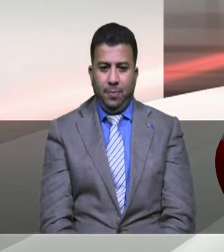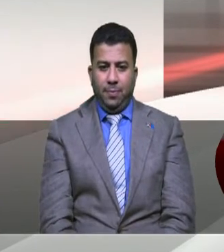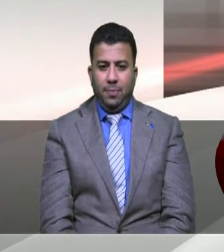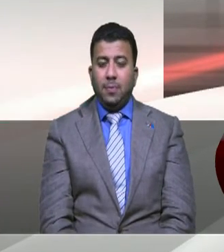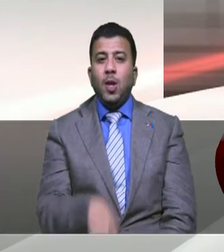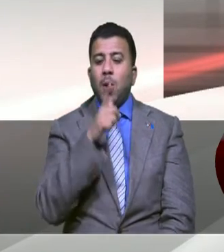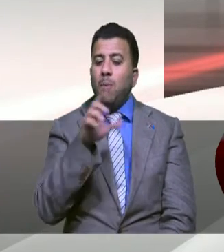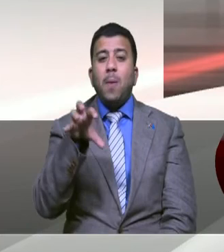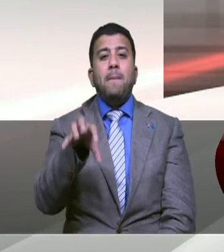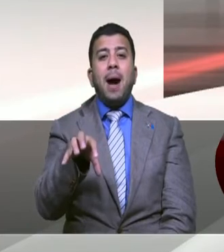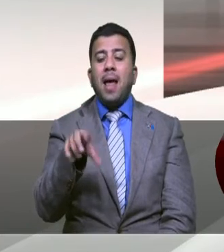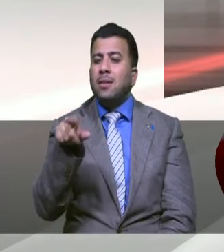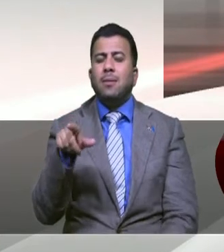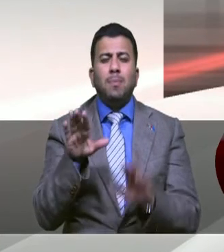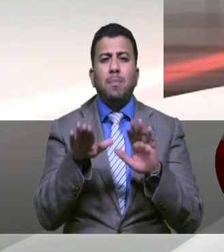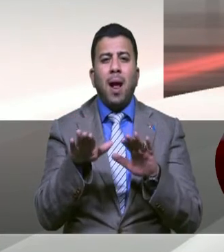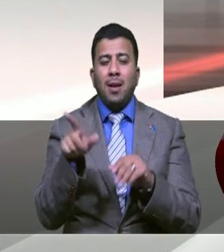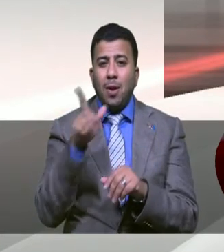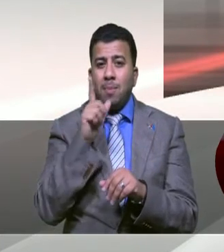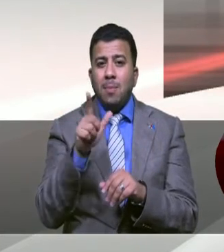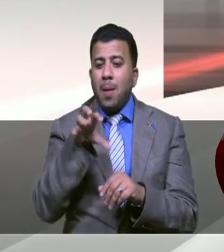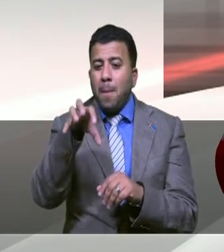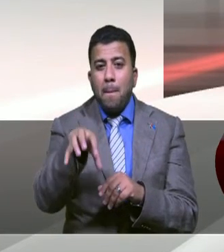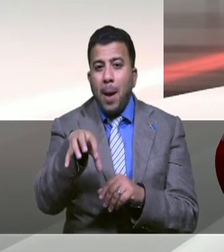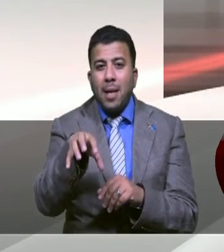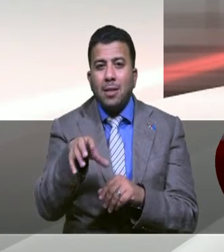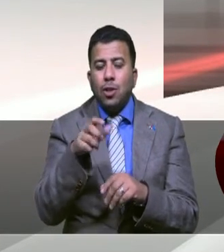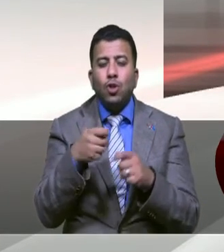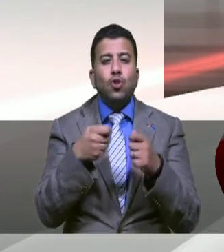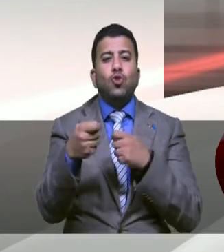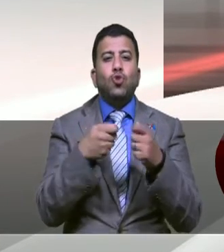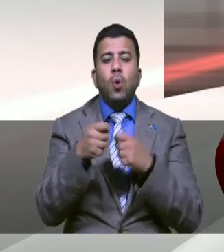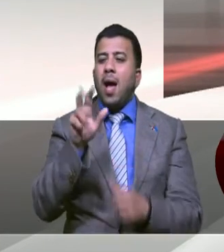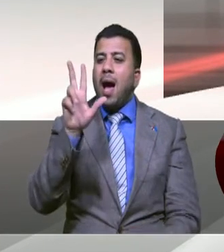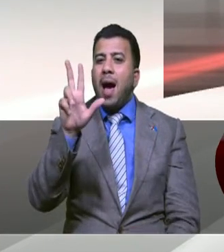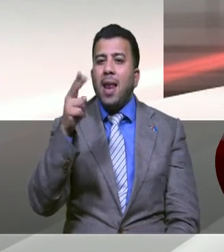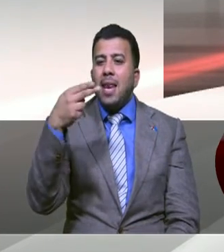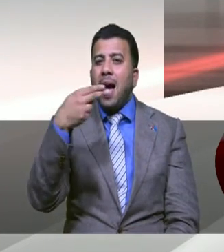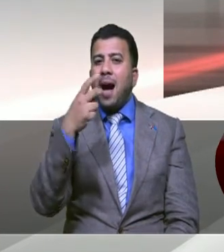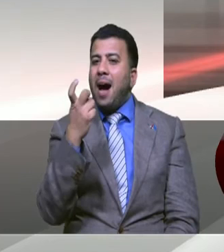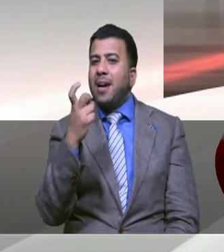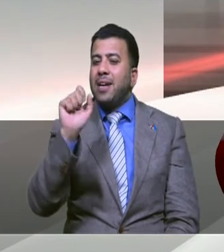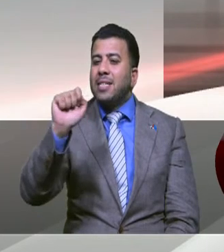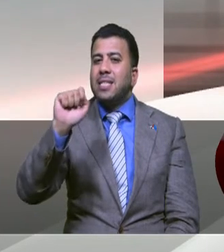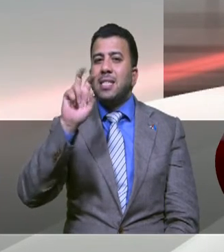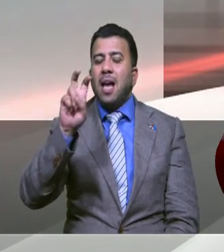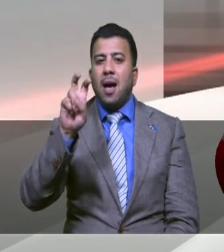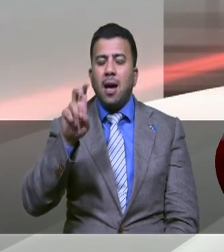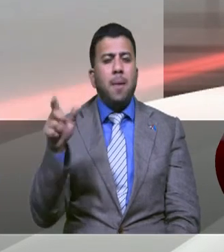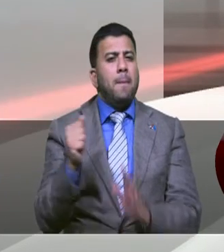وكانت البلدة هنا في هذا المكان، يعني البلدة هنا قريبة من سوق العرصة. هنا هذا